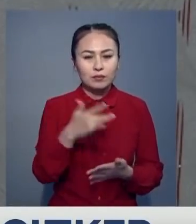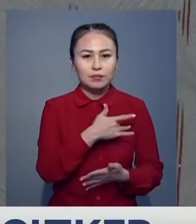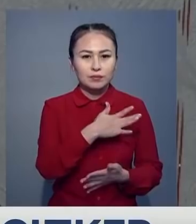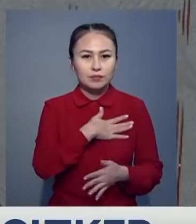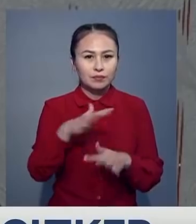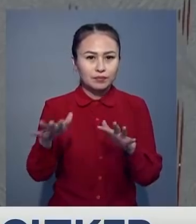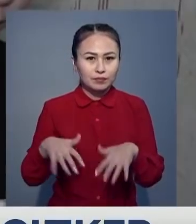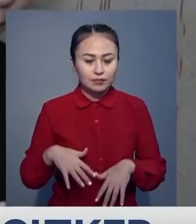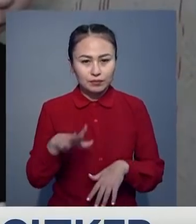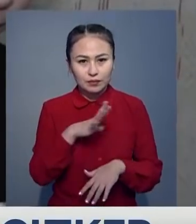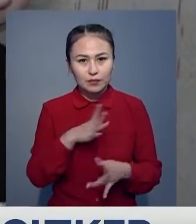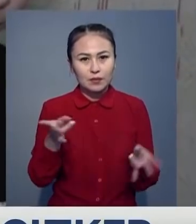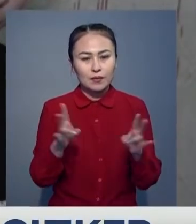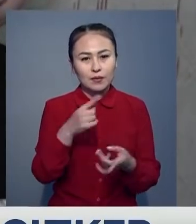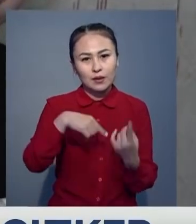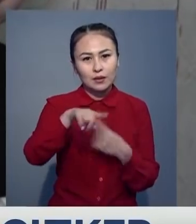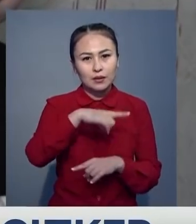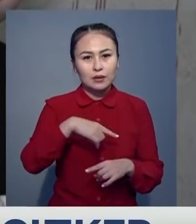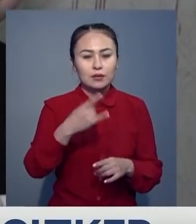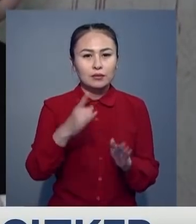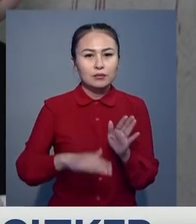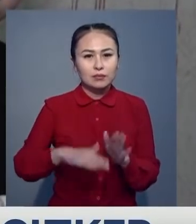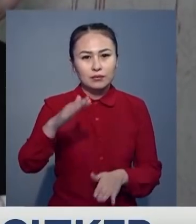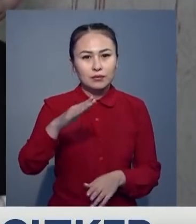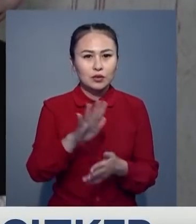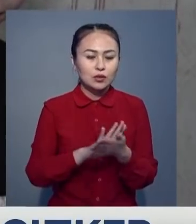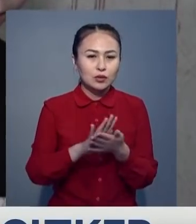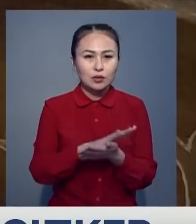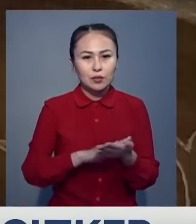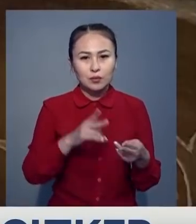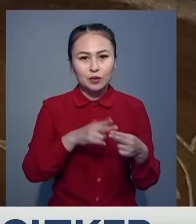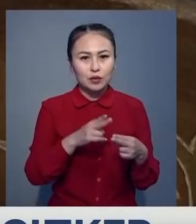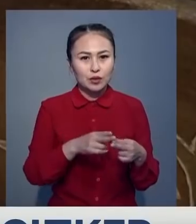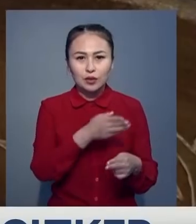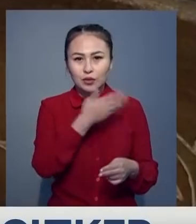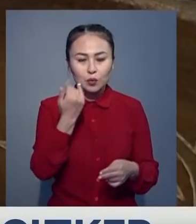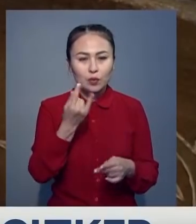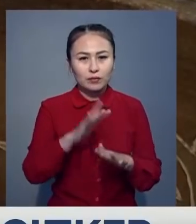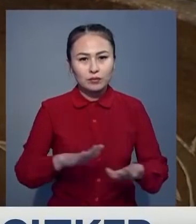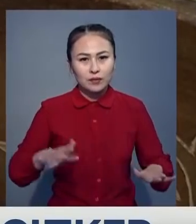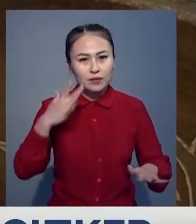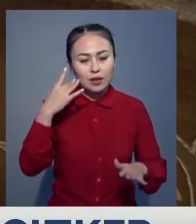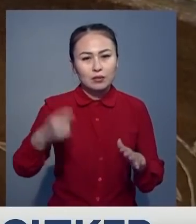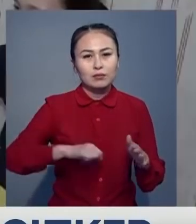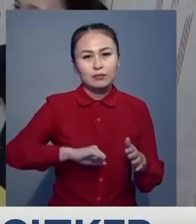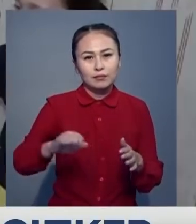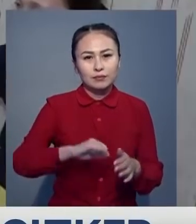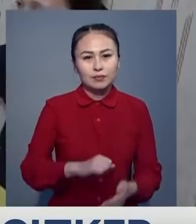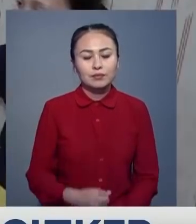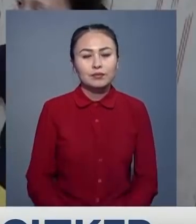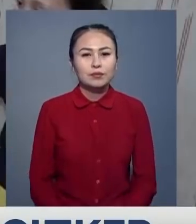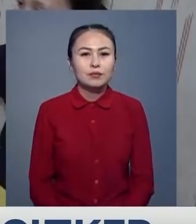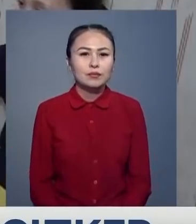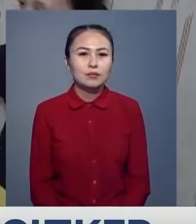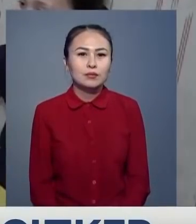үйінен асырап алды. Кәсіппен айналысуға бесіктегі сәбидің еш кедергісі жоқ дейді ол. Балаларын бесікке бөлеп өсіріп жатыр. Әкемнің